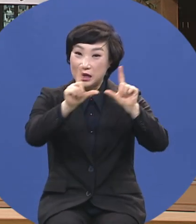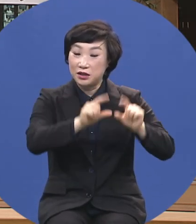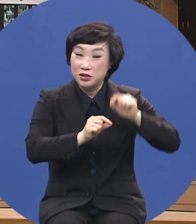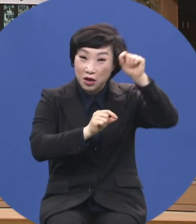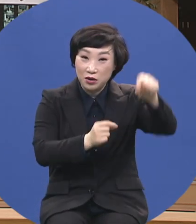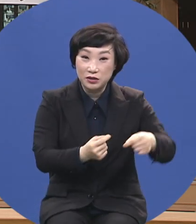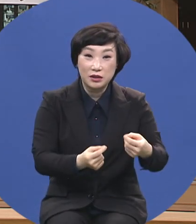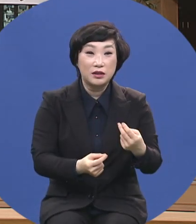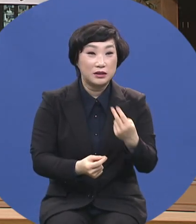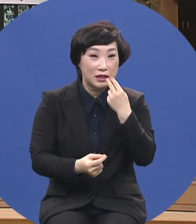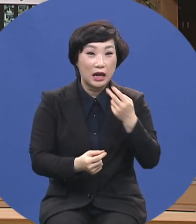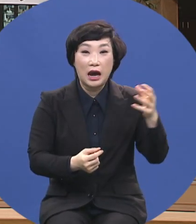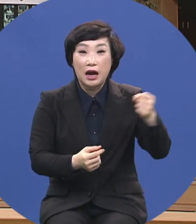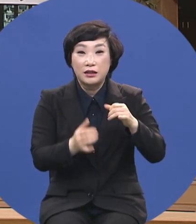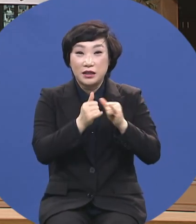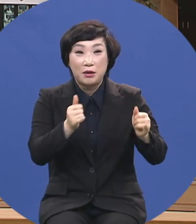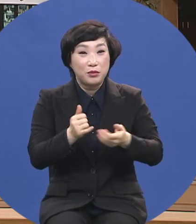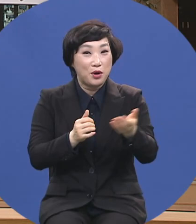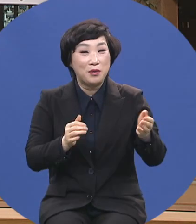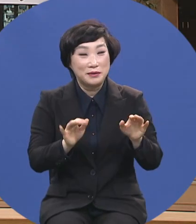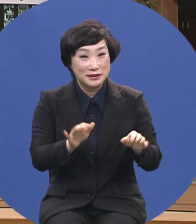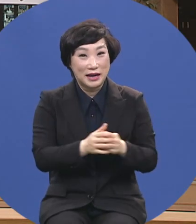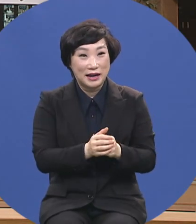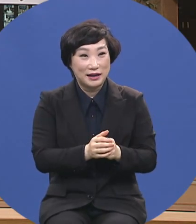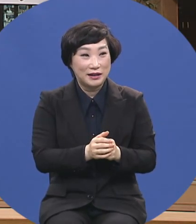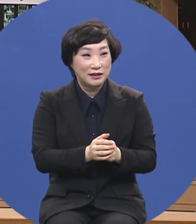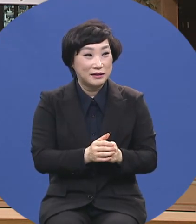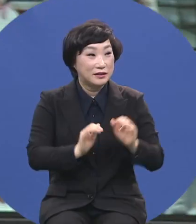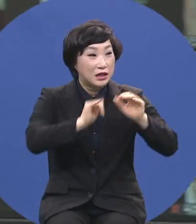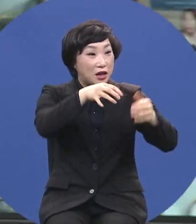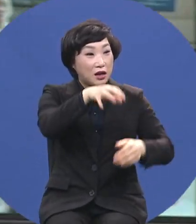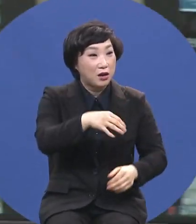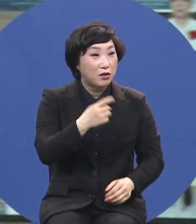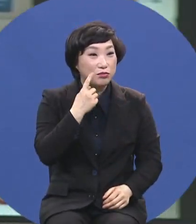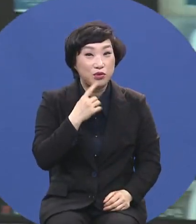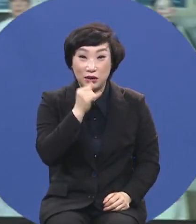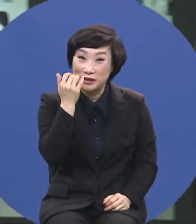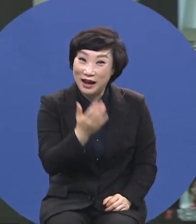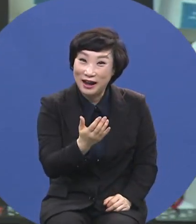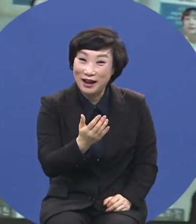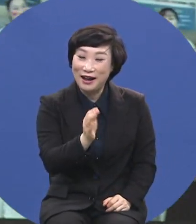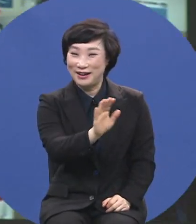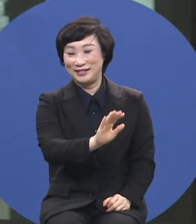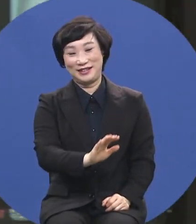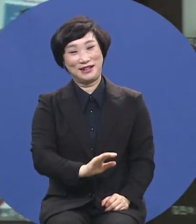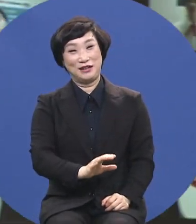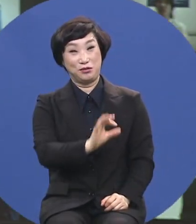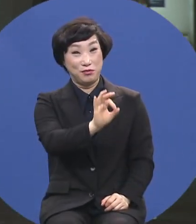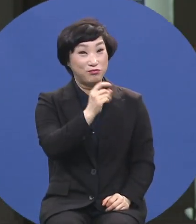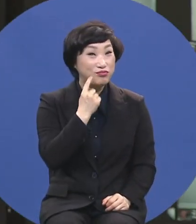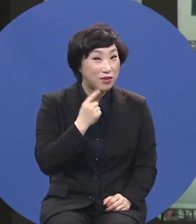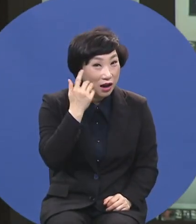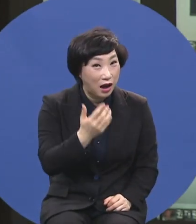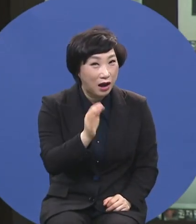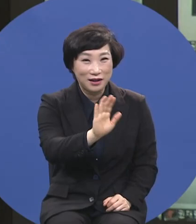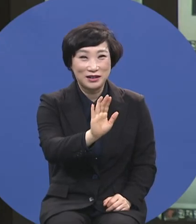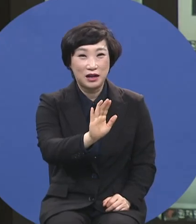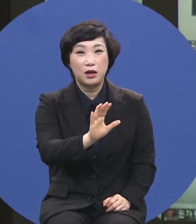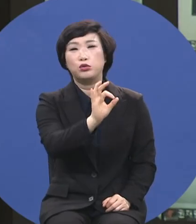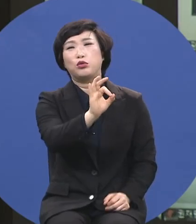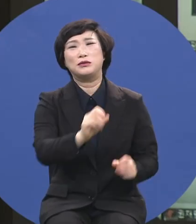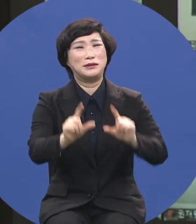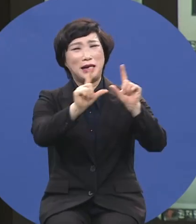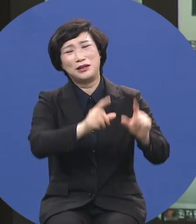생명을 얻은 자가 부러울 게 뭐 있어? 응? 돈이 부러워. 왜? 돈은 영원히 못